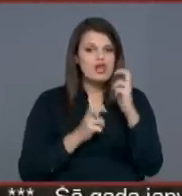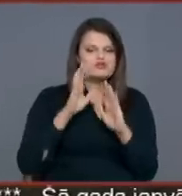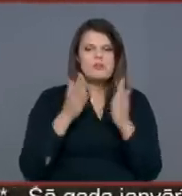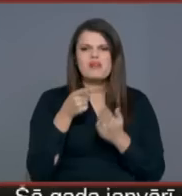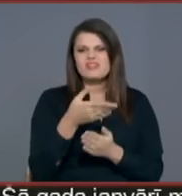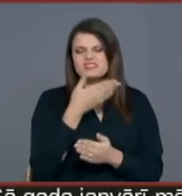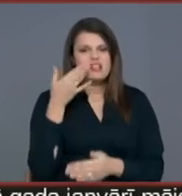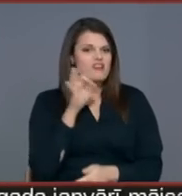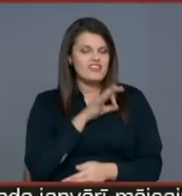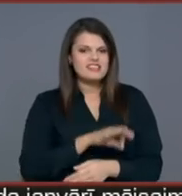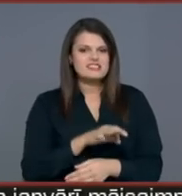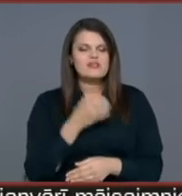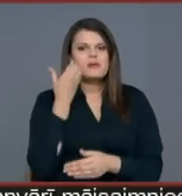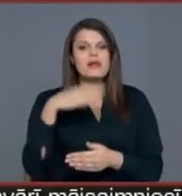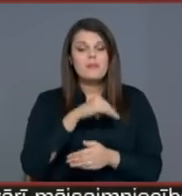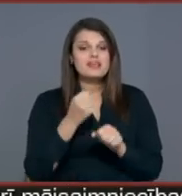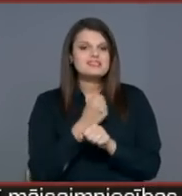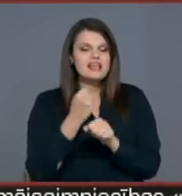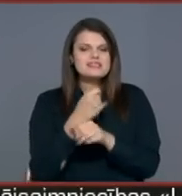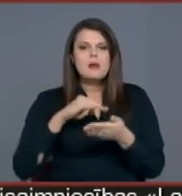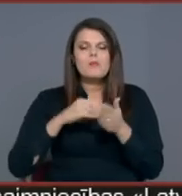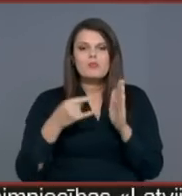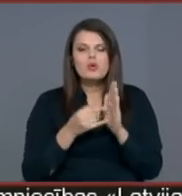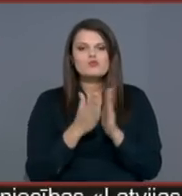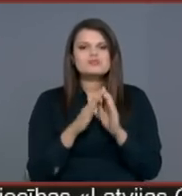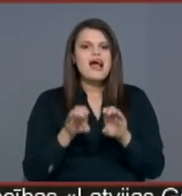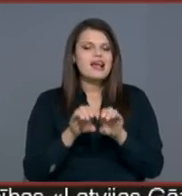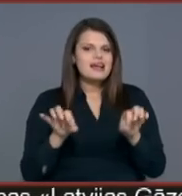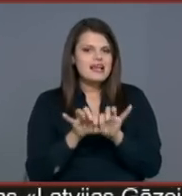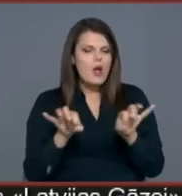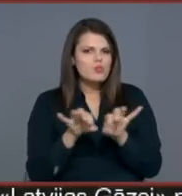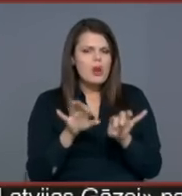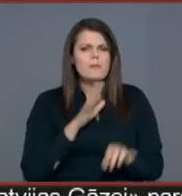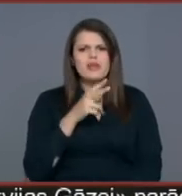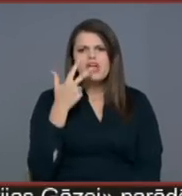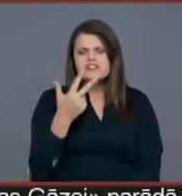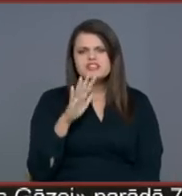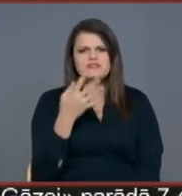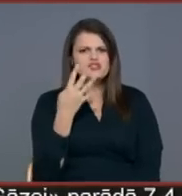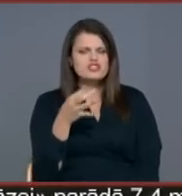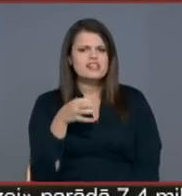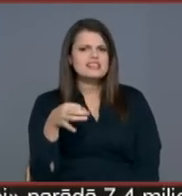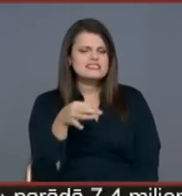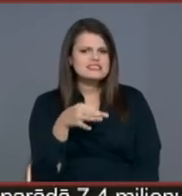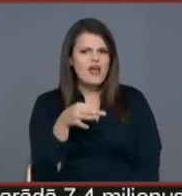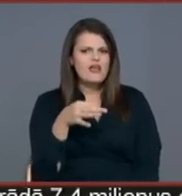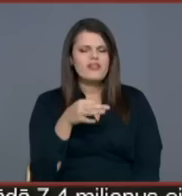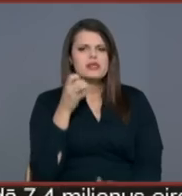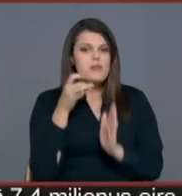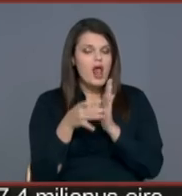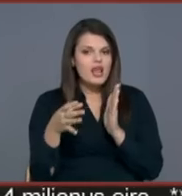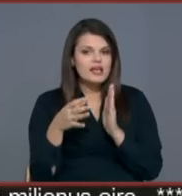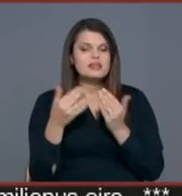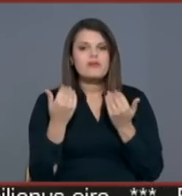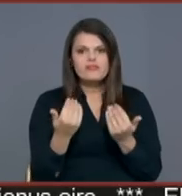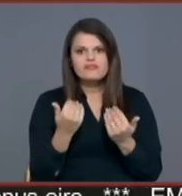tik izdevīgi. Tad, kad mēs projektu taisījām uz granulām, tad bija kā 3 vai 4 santīmi, tas ir elektrība.